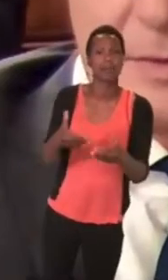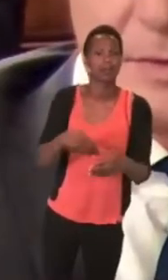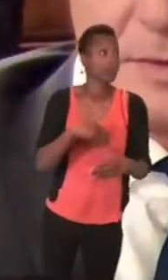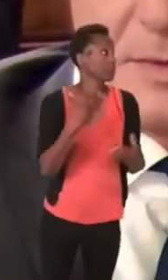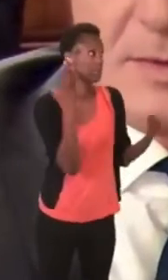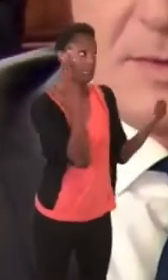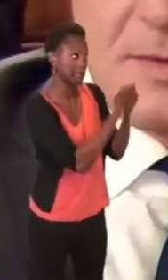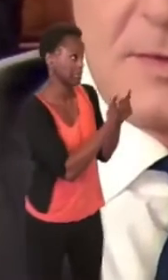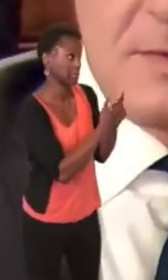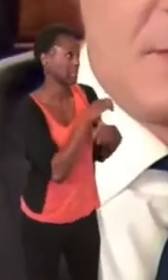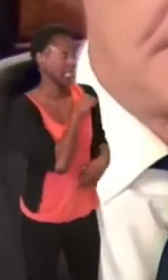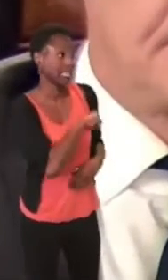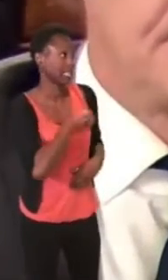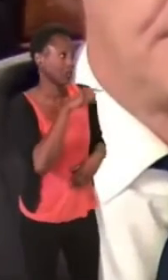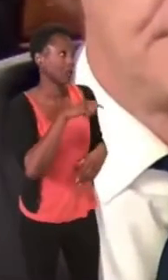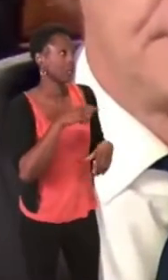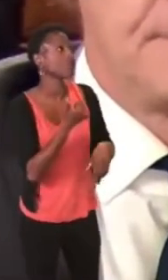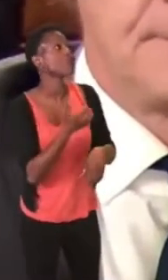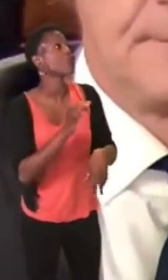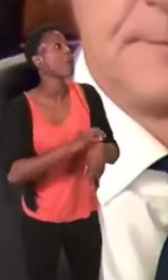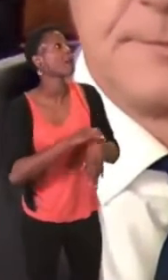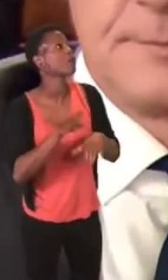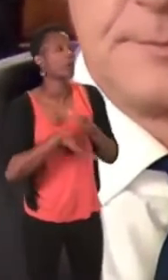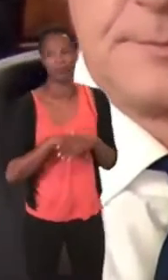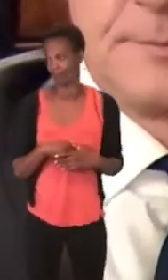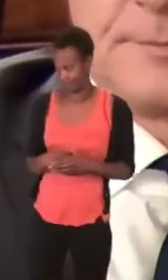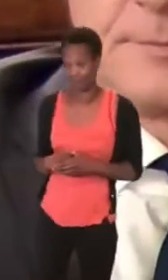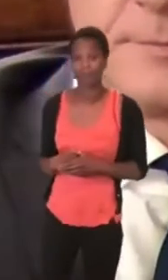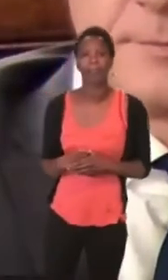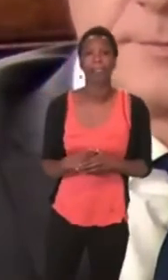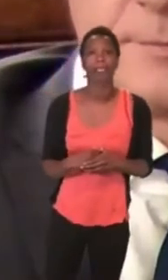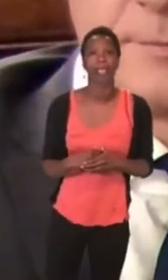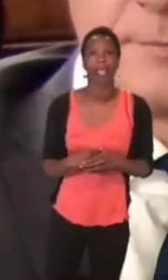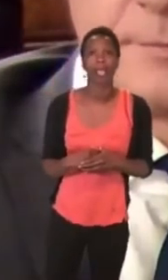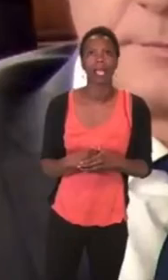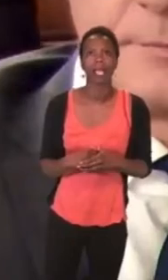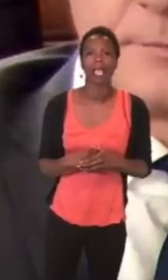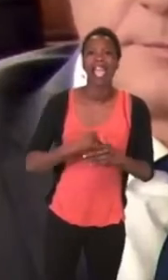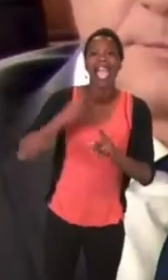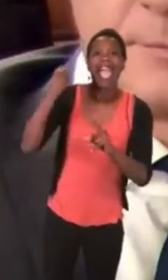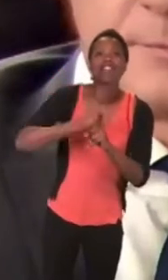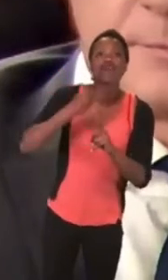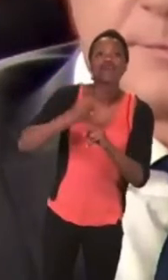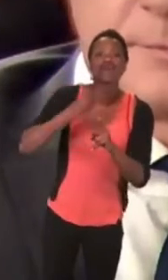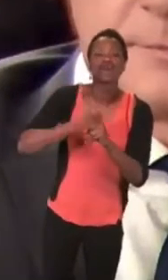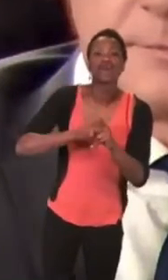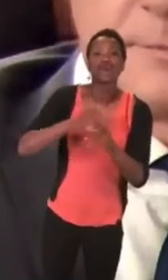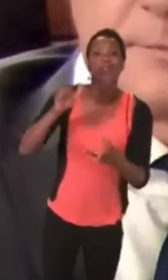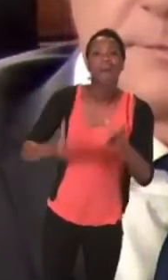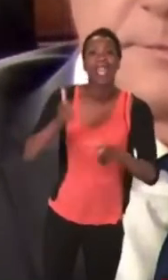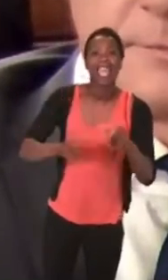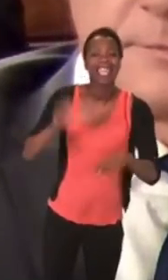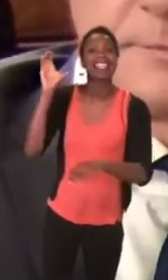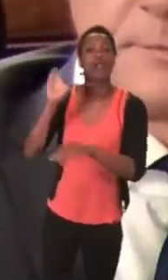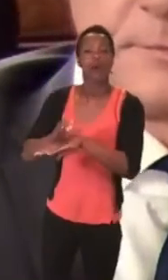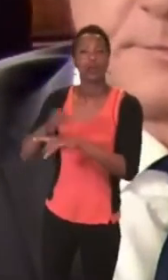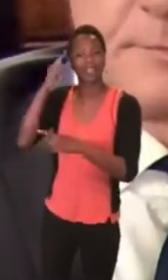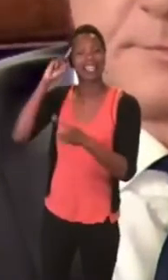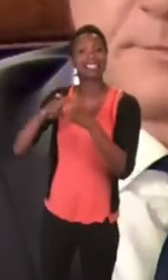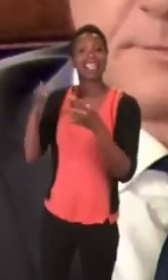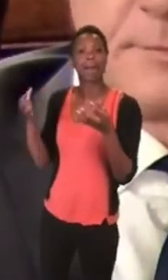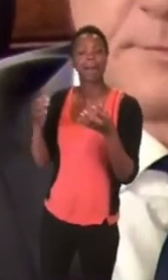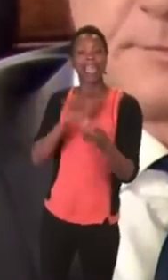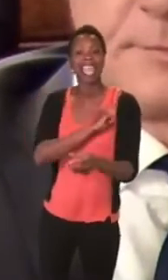Merci. C'est moins 421 152 pour la lutte contre la précarité énergétique. Et plus